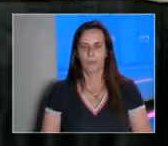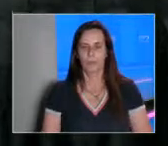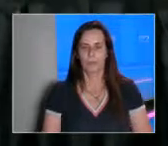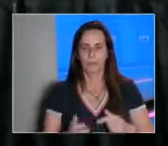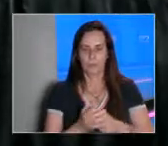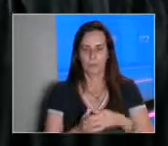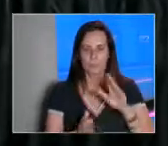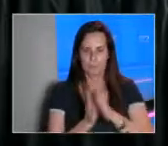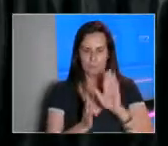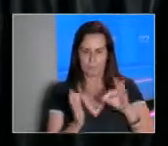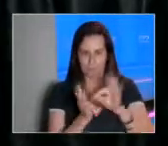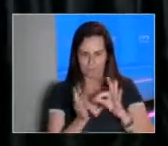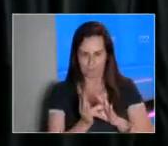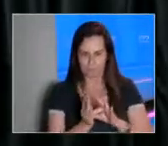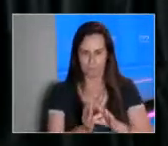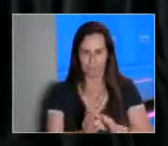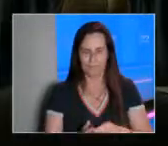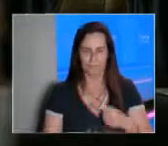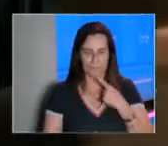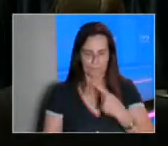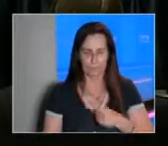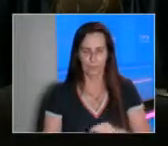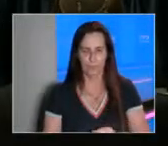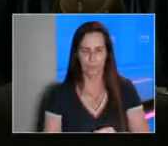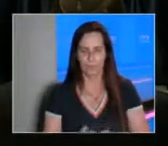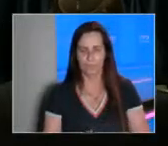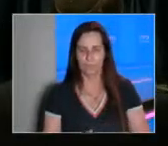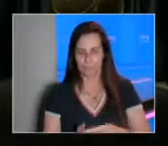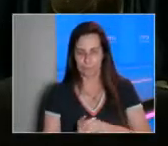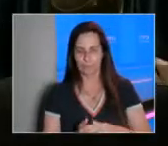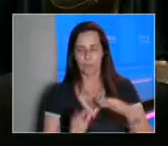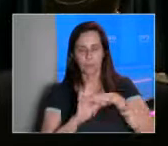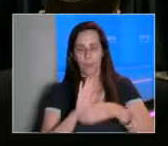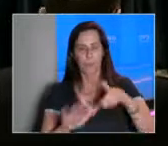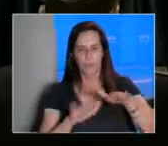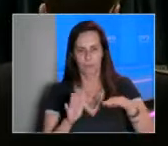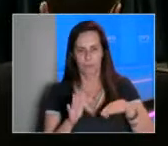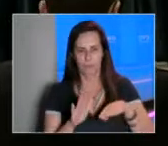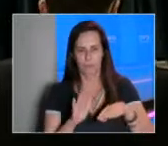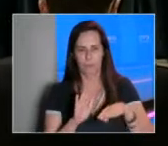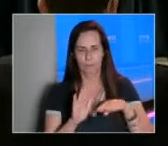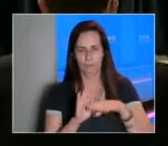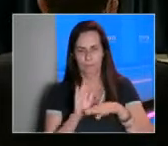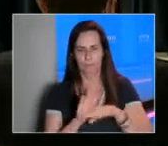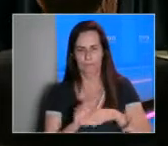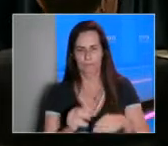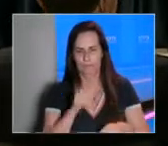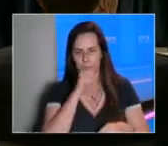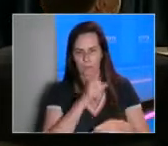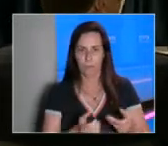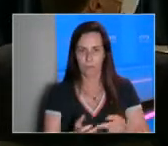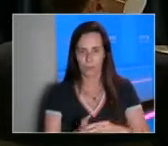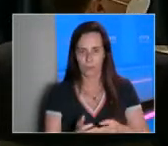שבעצם ביקש את הסעיף הזה שמדבר על השוואת תנאי ראש הממשלה לראש הממשלה החליפי הוא נתניהו, או שאולי